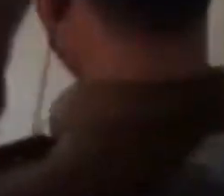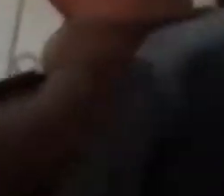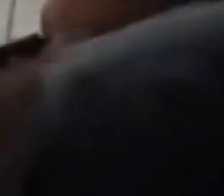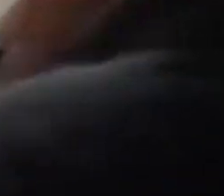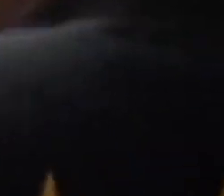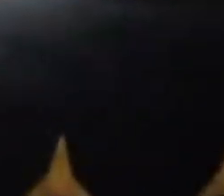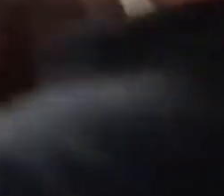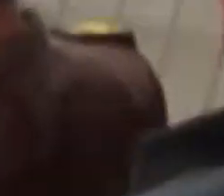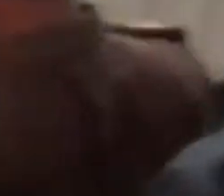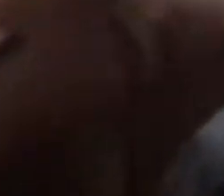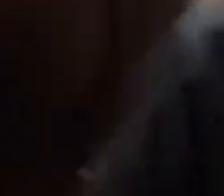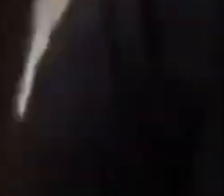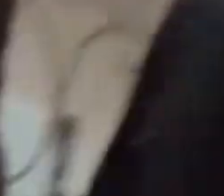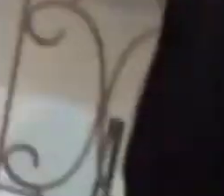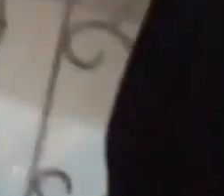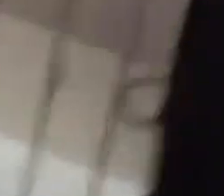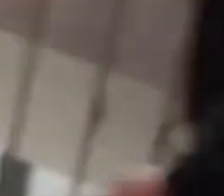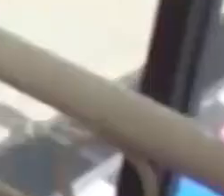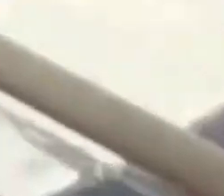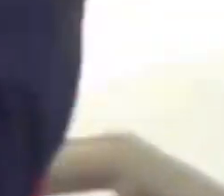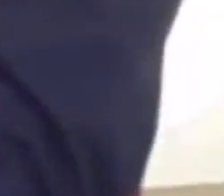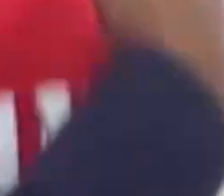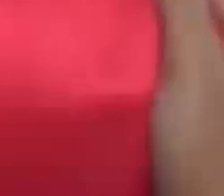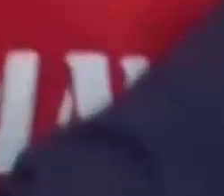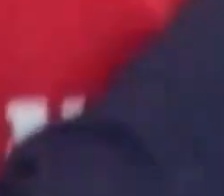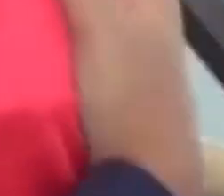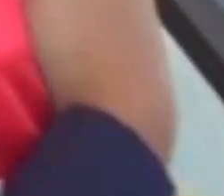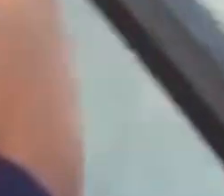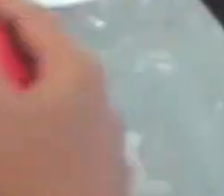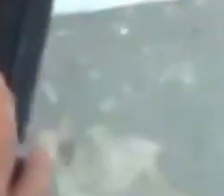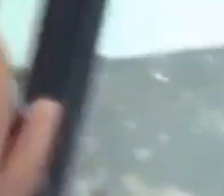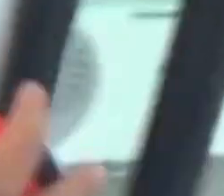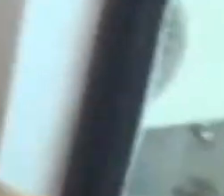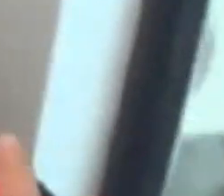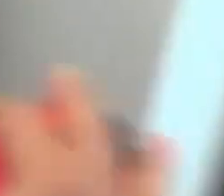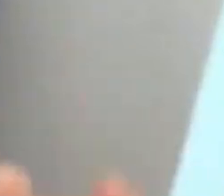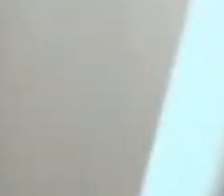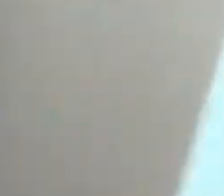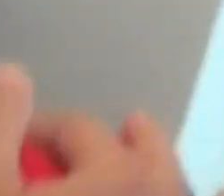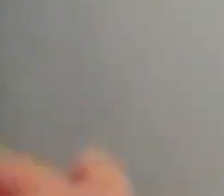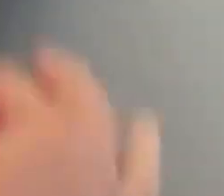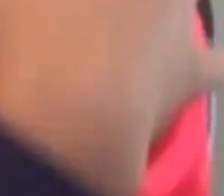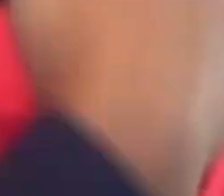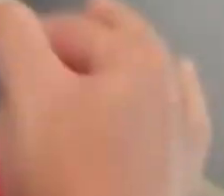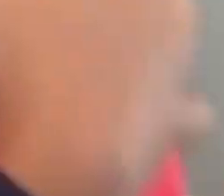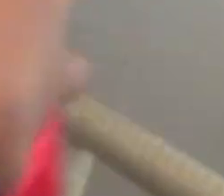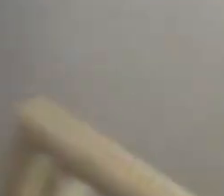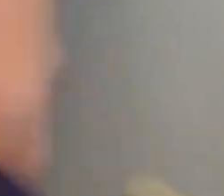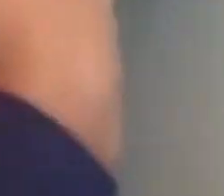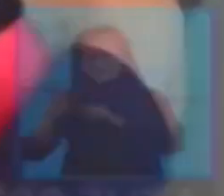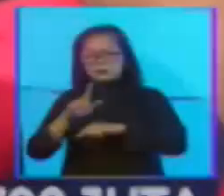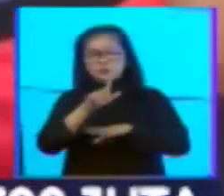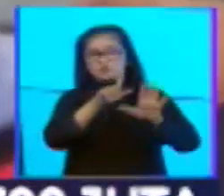tanggung-tanggung, pemotongan uang PKH yang dilakukan kedua tersangka sejak tahun 2018-2019 mencapai 700 juta